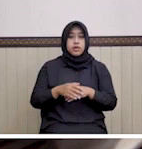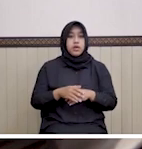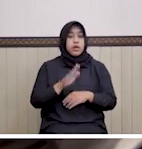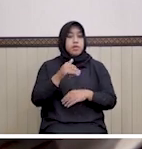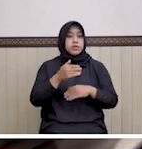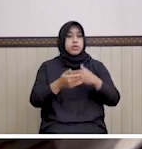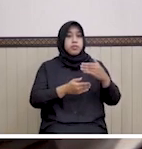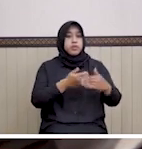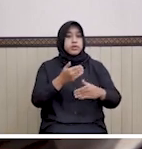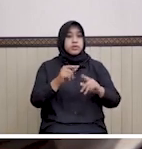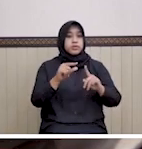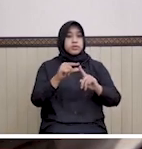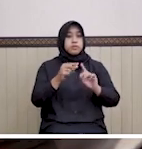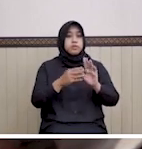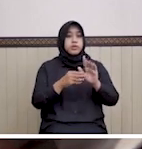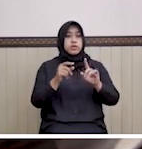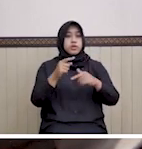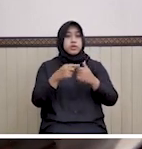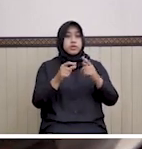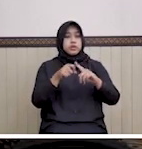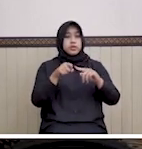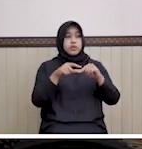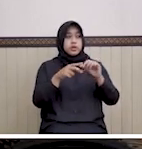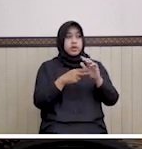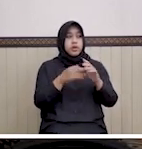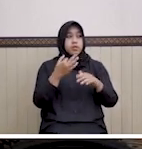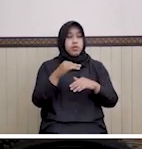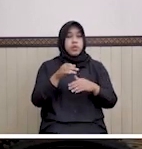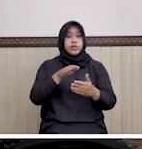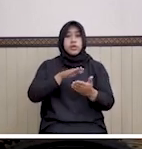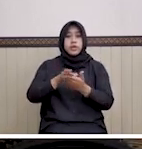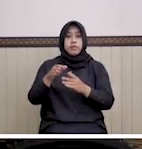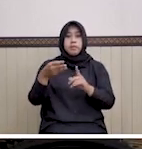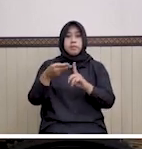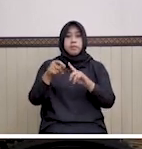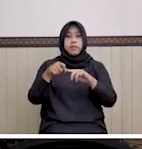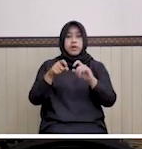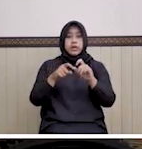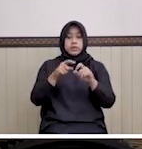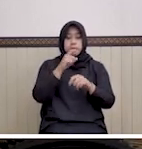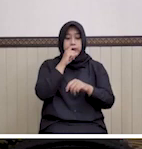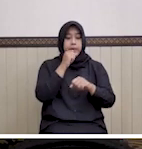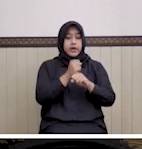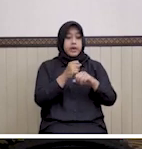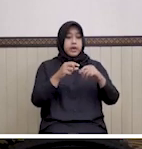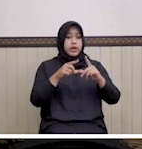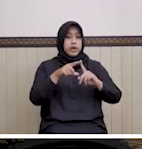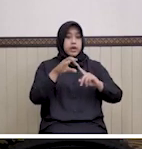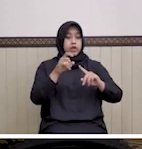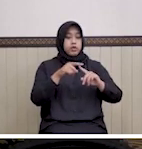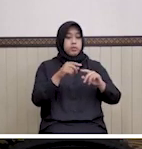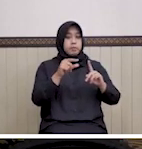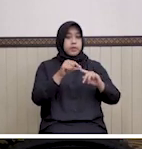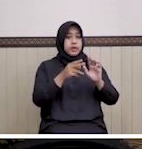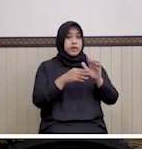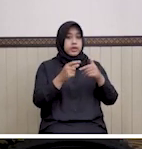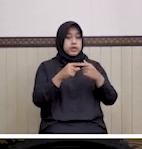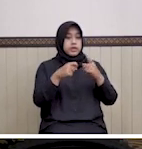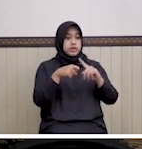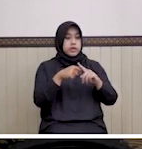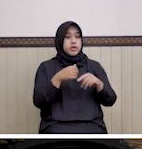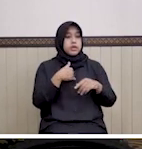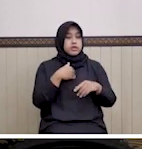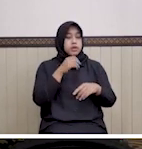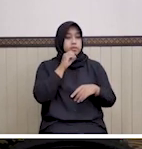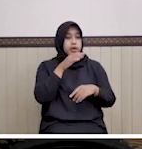Masih proses penyidikan baru dikirim berkas oleh Pak Gatot dari penyidik misalnya saya sudah telepon Bu nanti kelihatannya